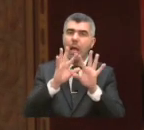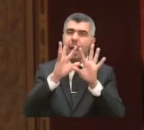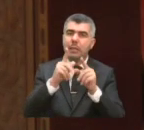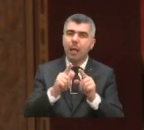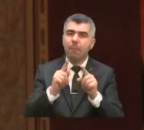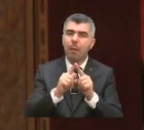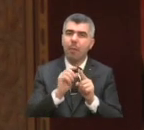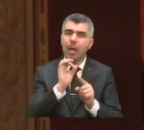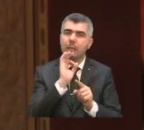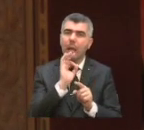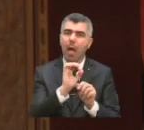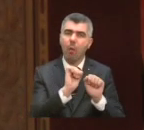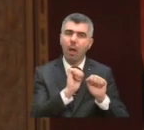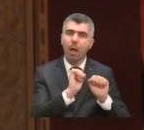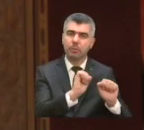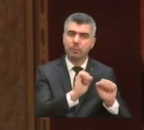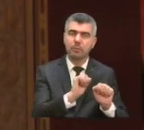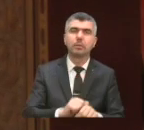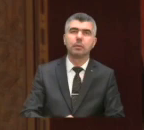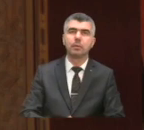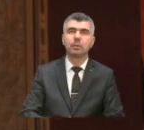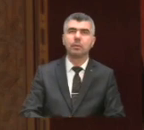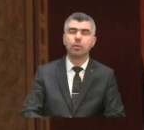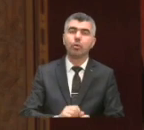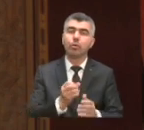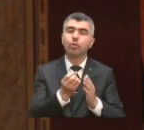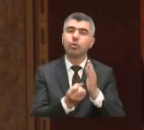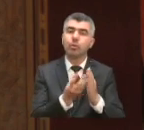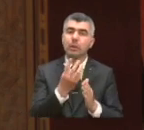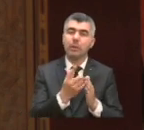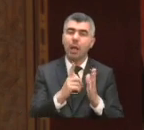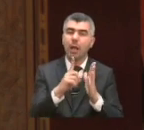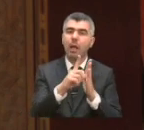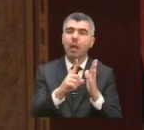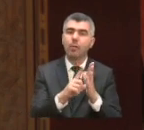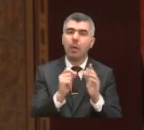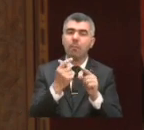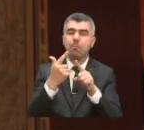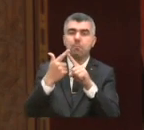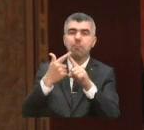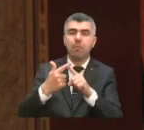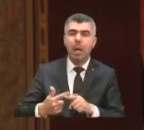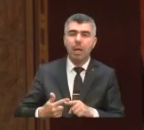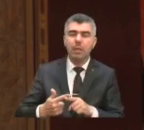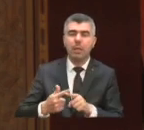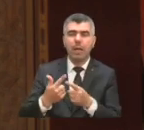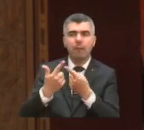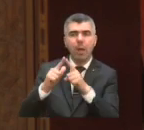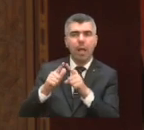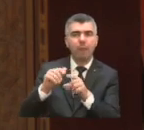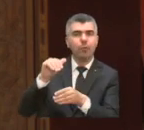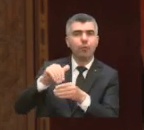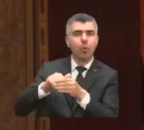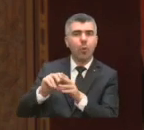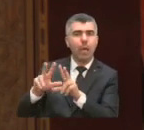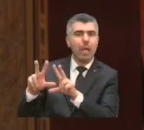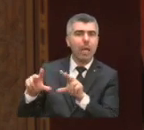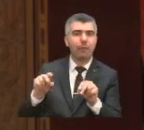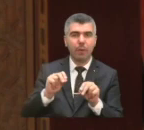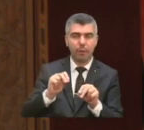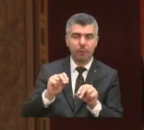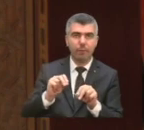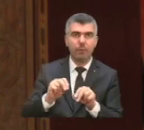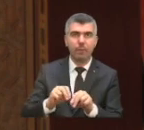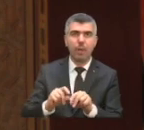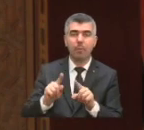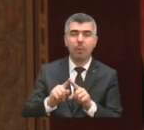الخصوصية أحدث بموجب قانون المالية كباقي الصناديق، يخضع لنفس المساطر.